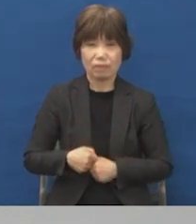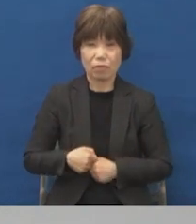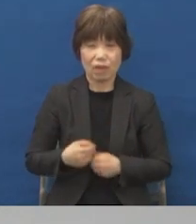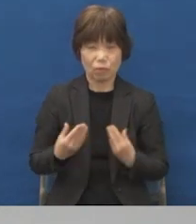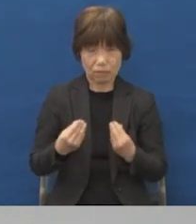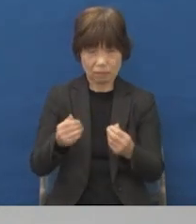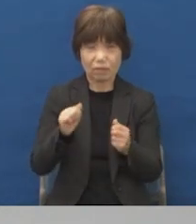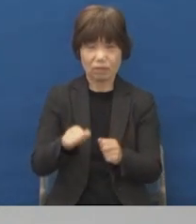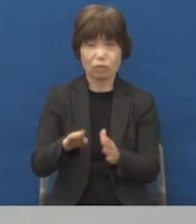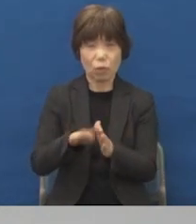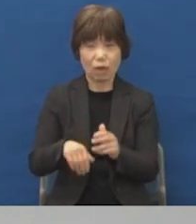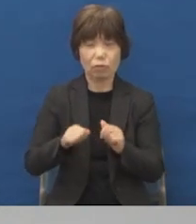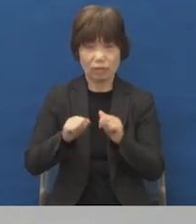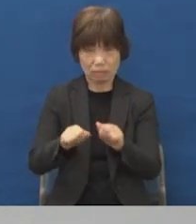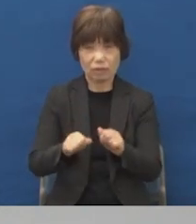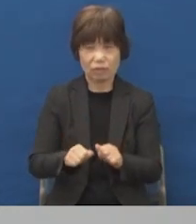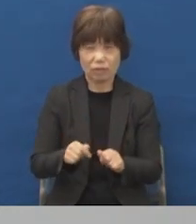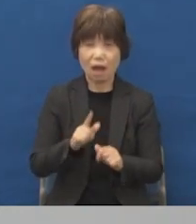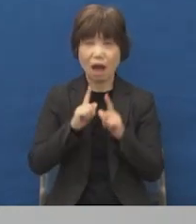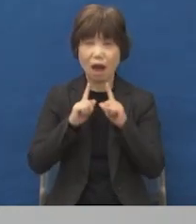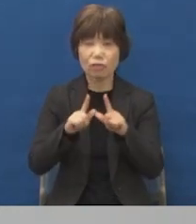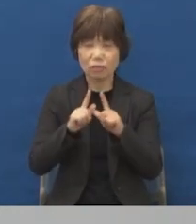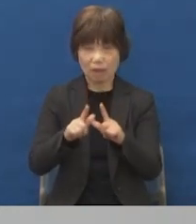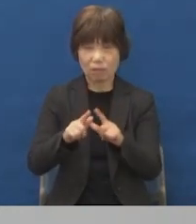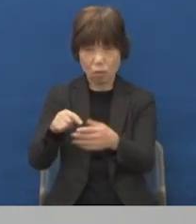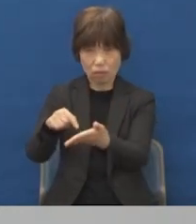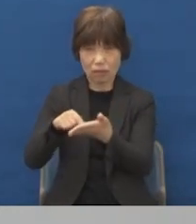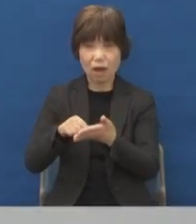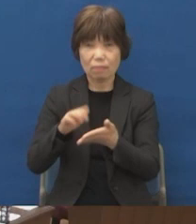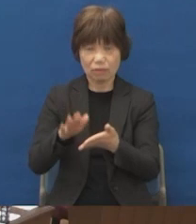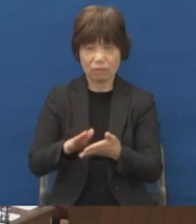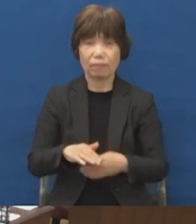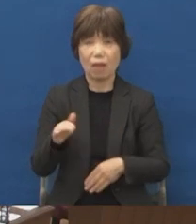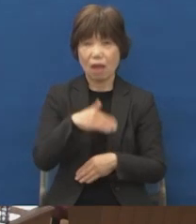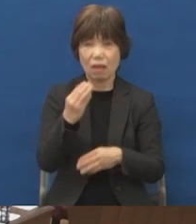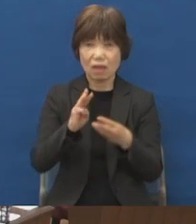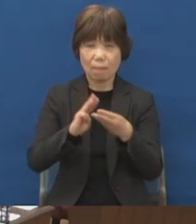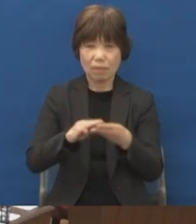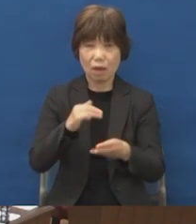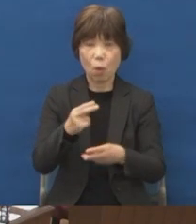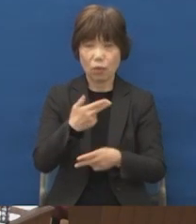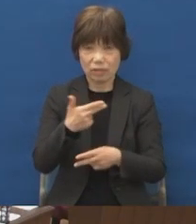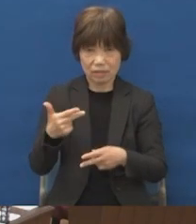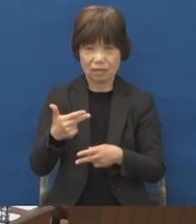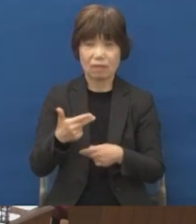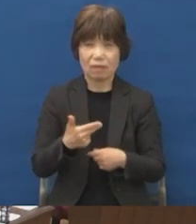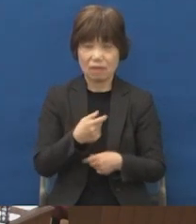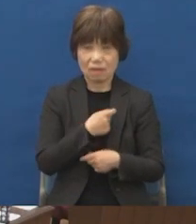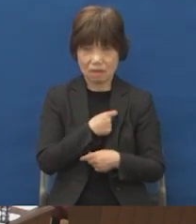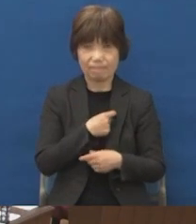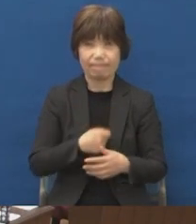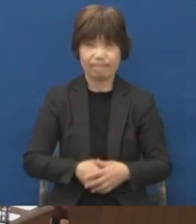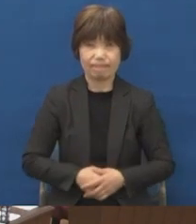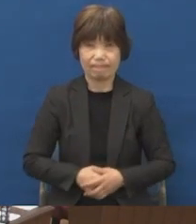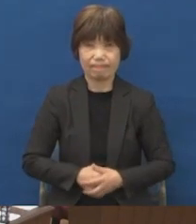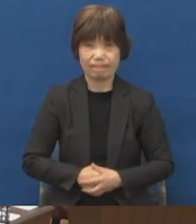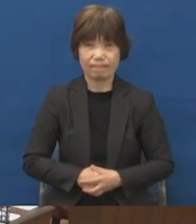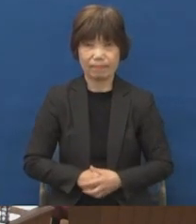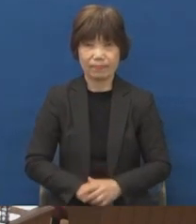。発言の通告がありますので、これを許します。山田浩二議員。山田議員。